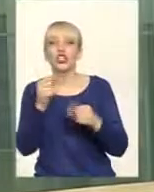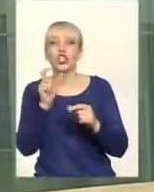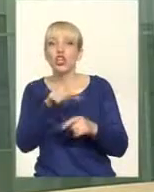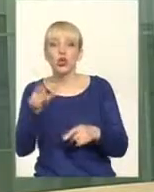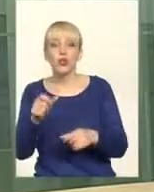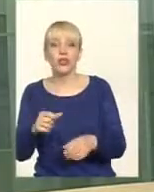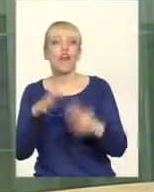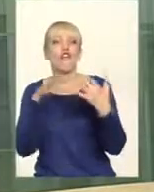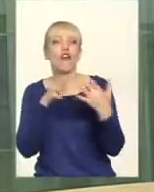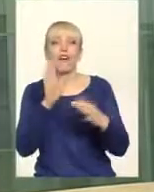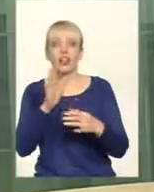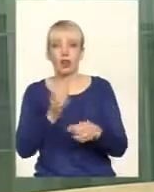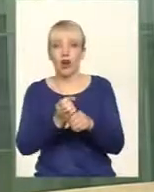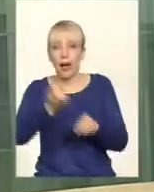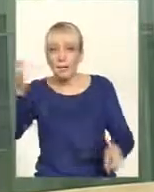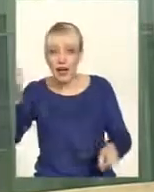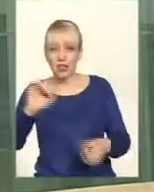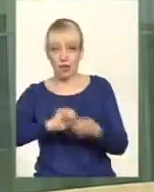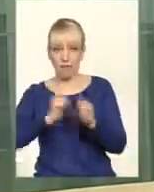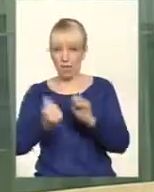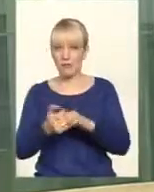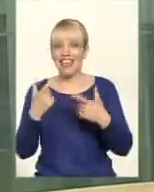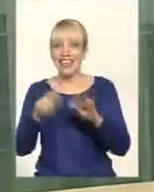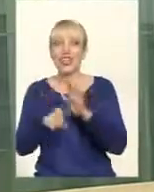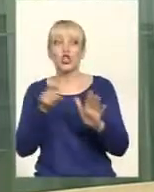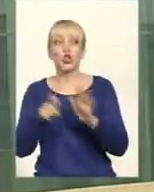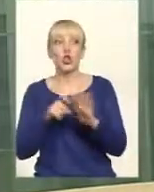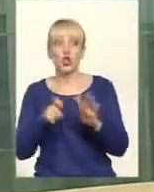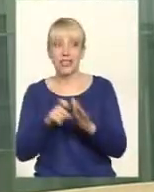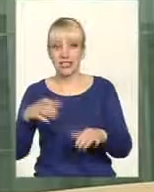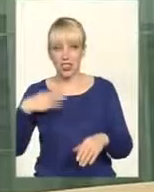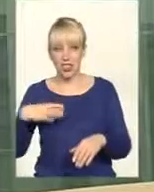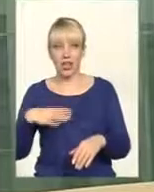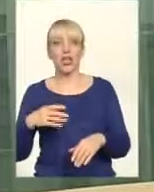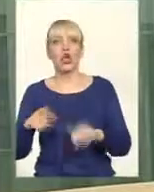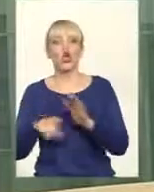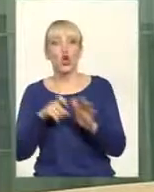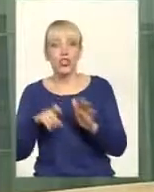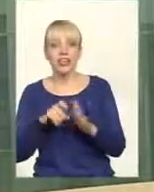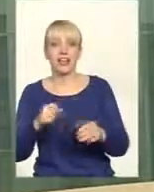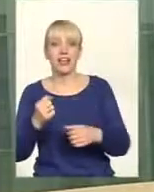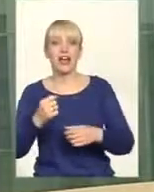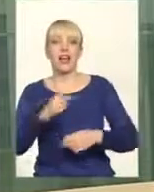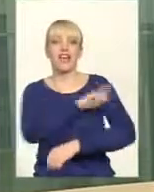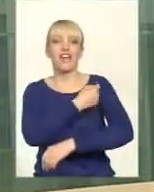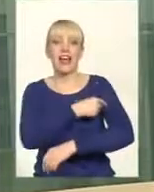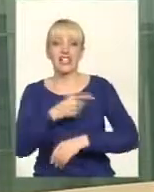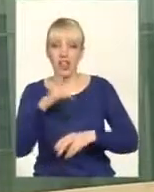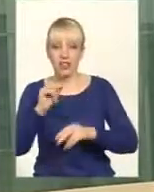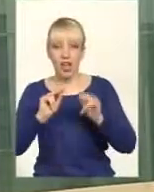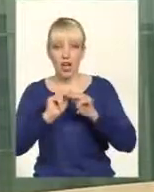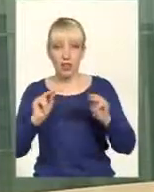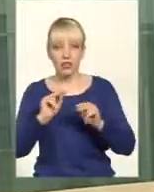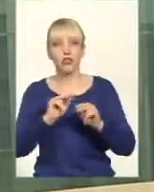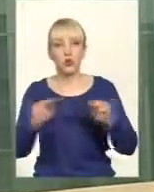камнями и палками, да? И где Донецк ждал донецких врачей на площадях, донецких